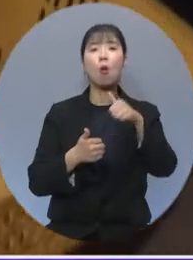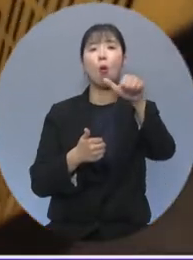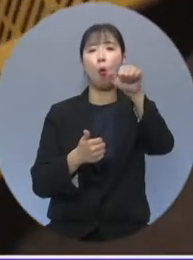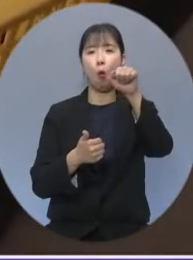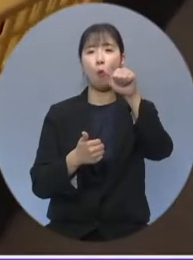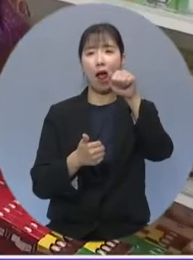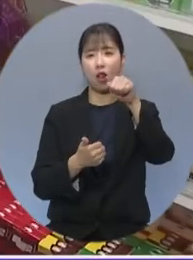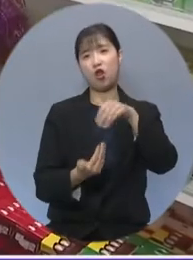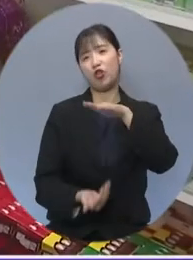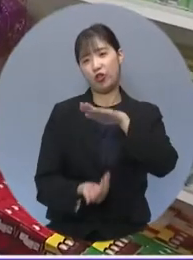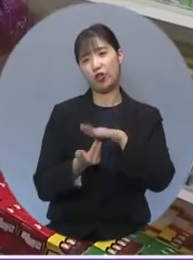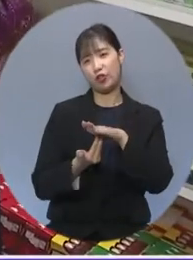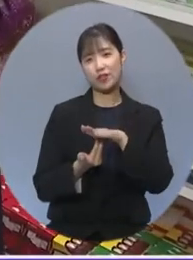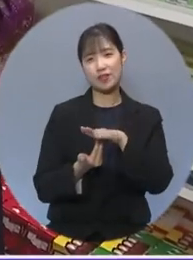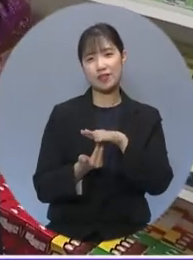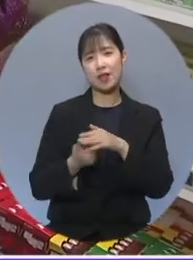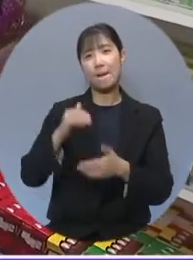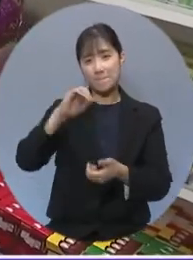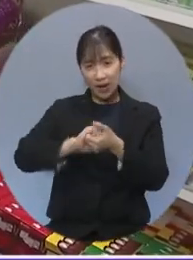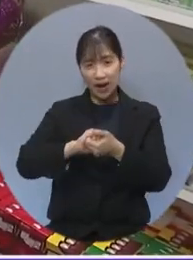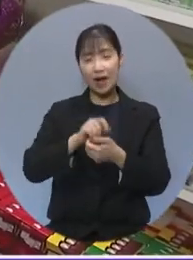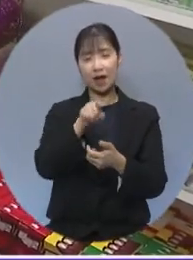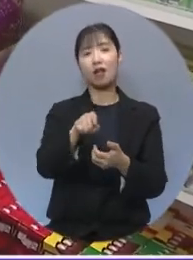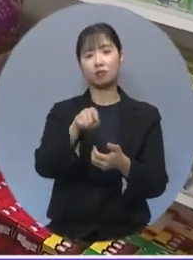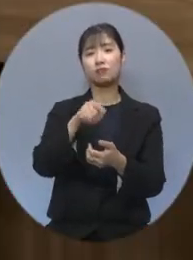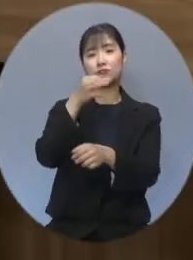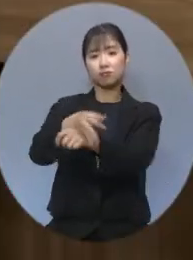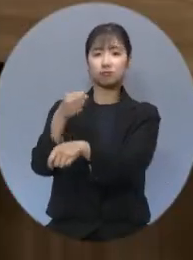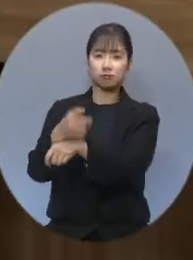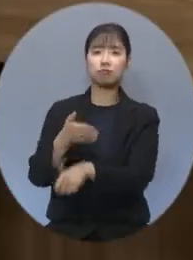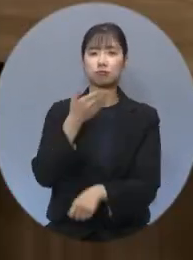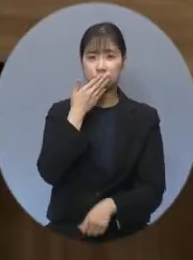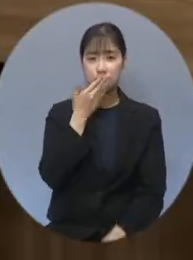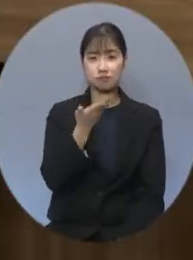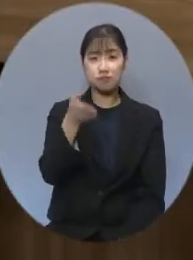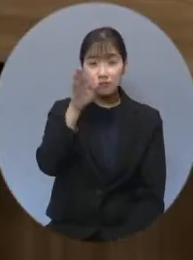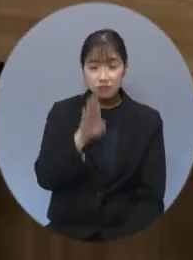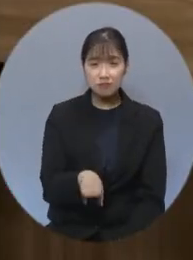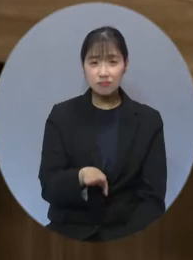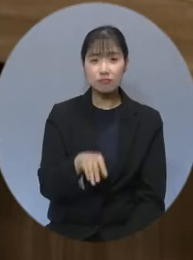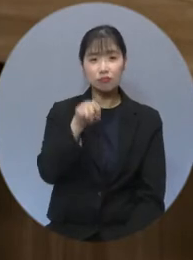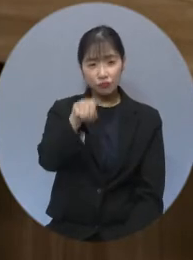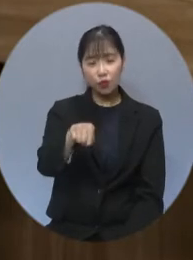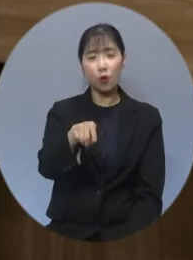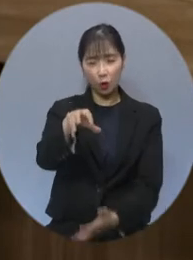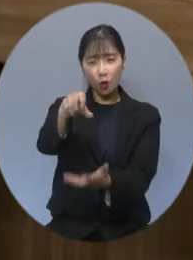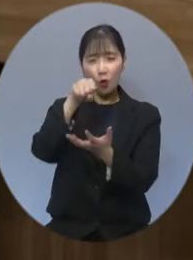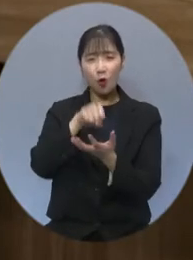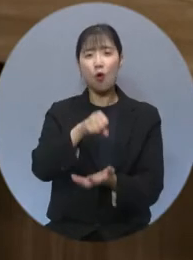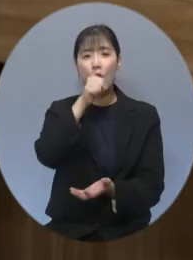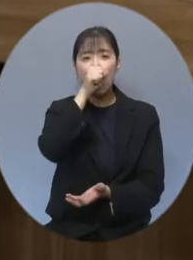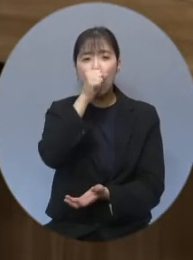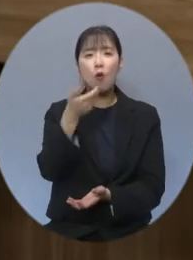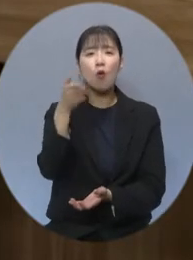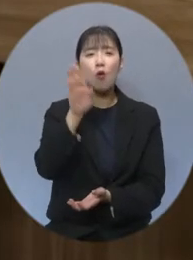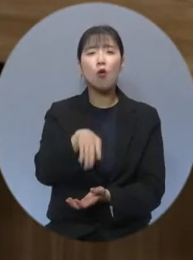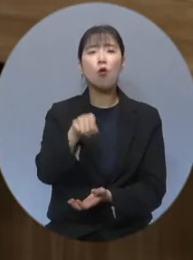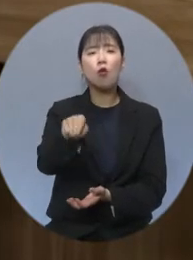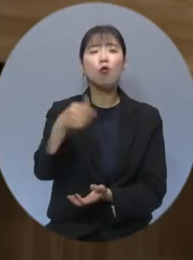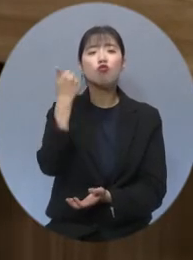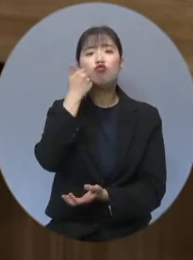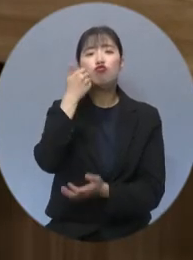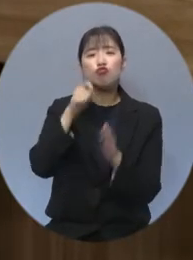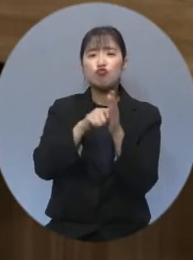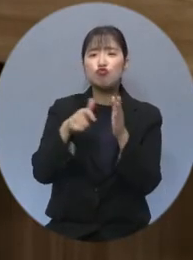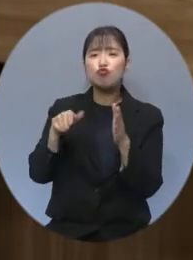5만원까지, 네네. 5만원치까지 물건을 가져갈 수 있도록. 어... 근데, 그 가져가라고, 가져가는 건 좋은데, 그러면 누가 그 물건을